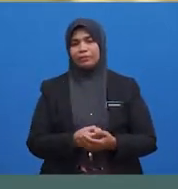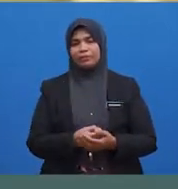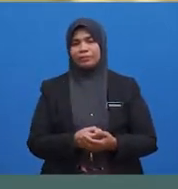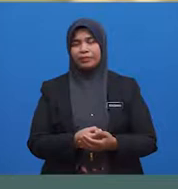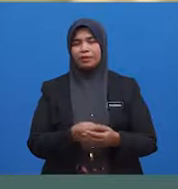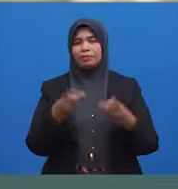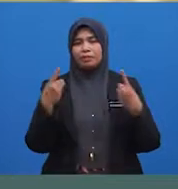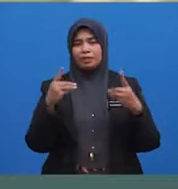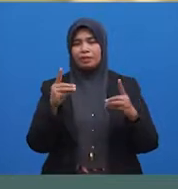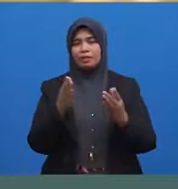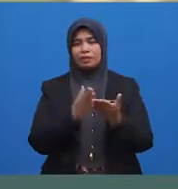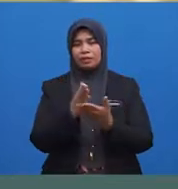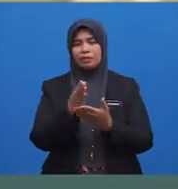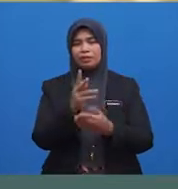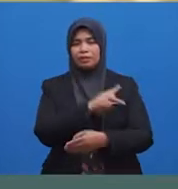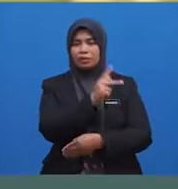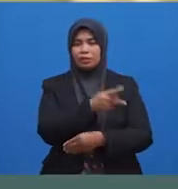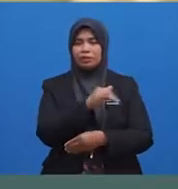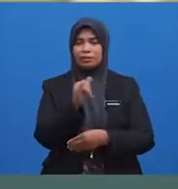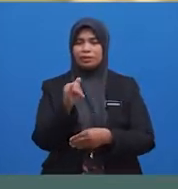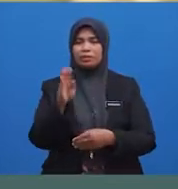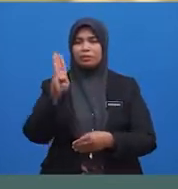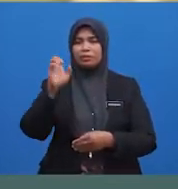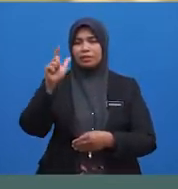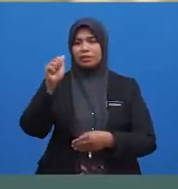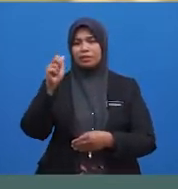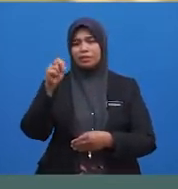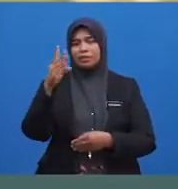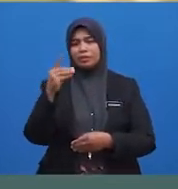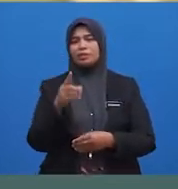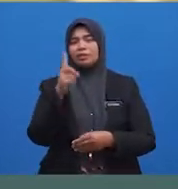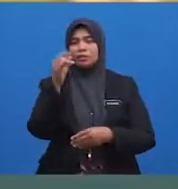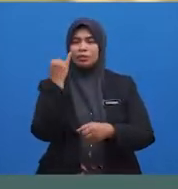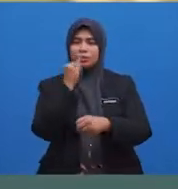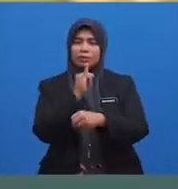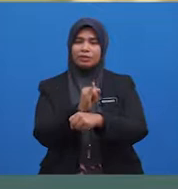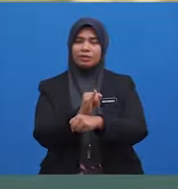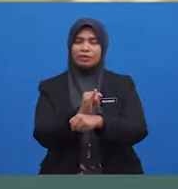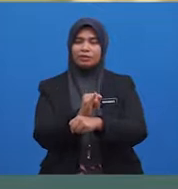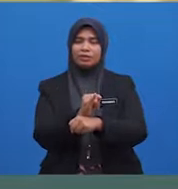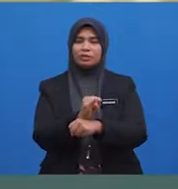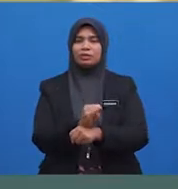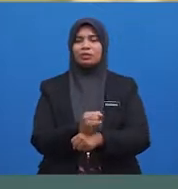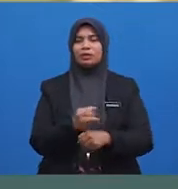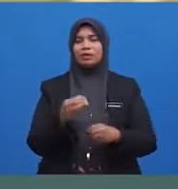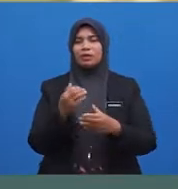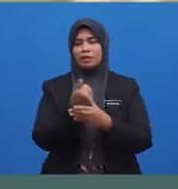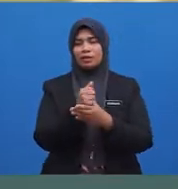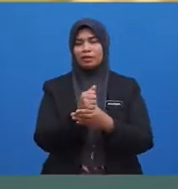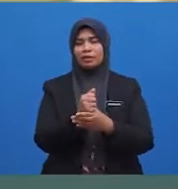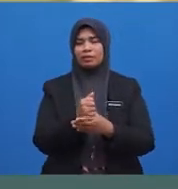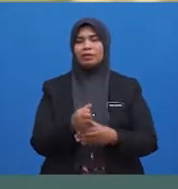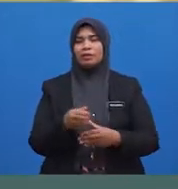timah terus dikuasai Belanda, satu perjanjian penjualan hasil timah antara negeri Selangor dengan pihak